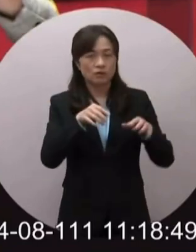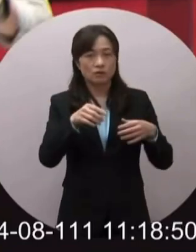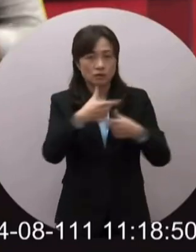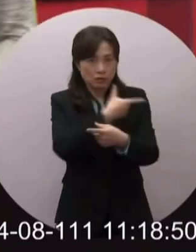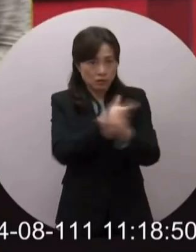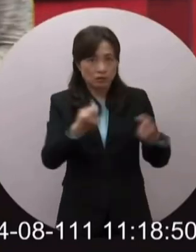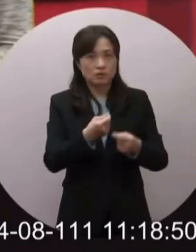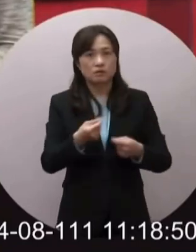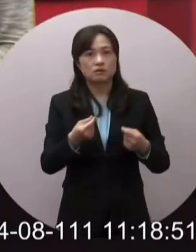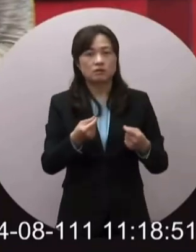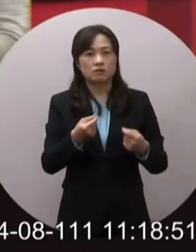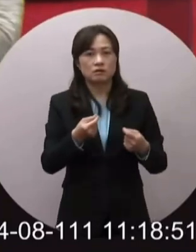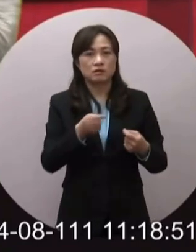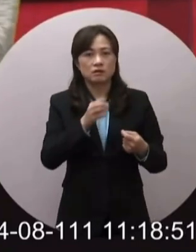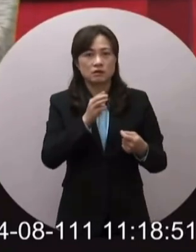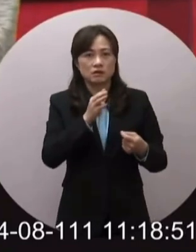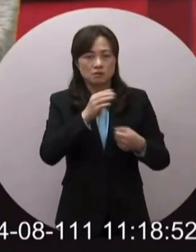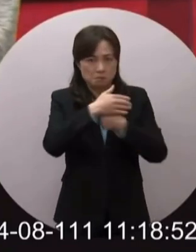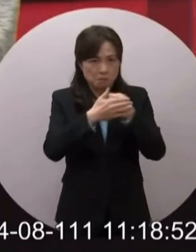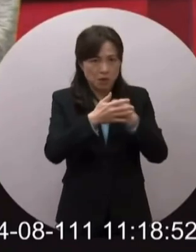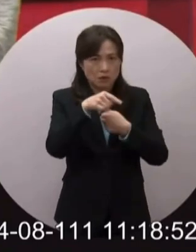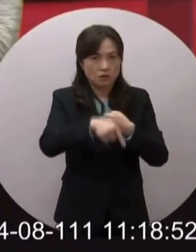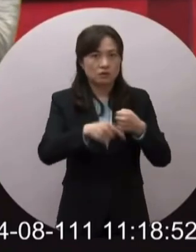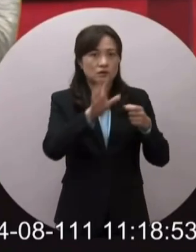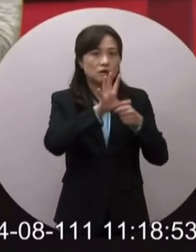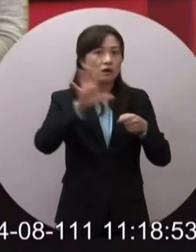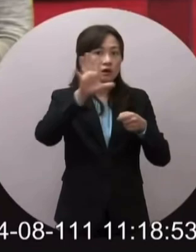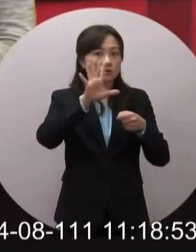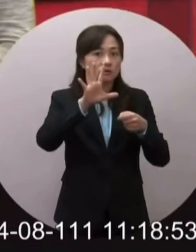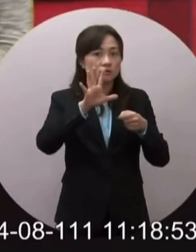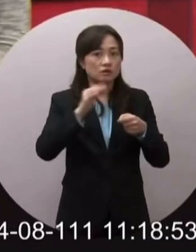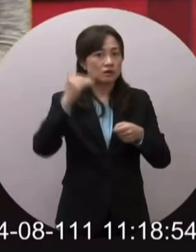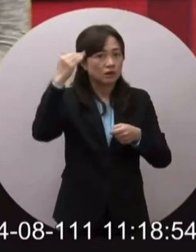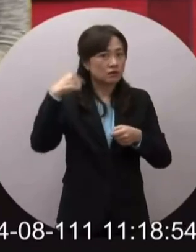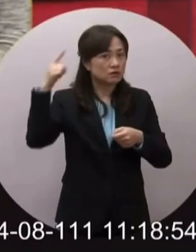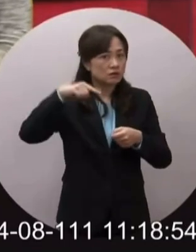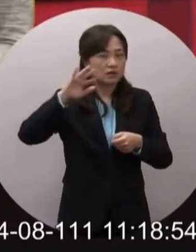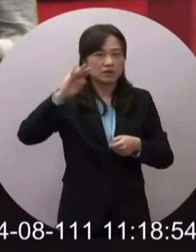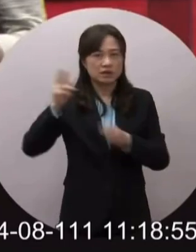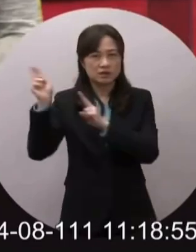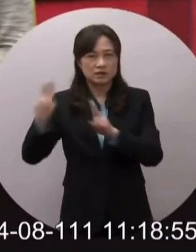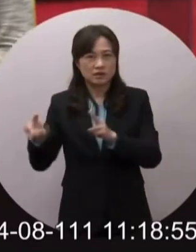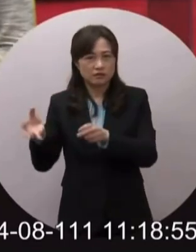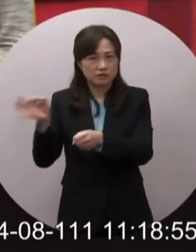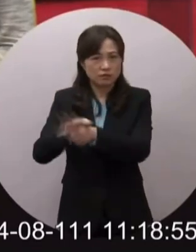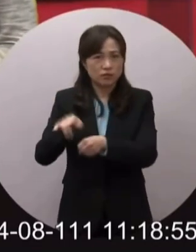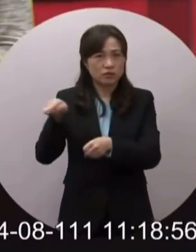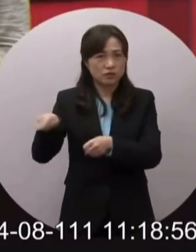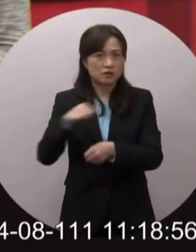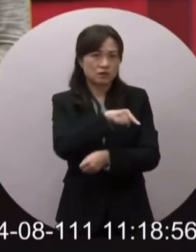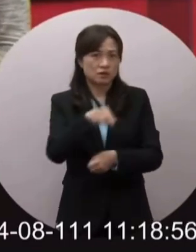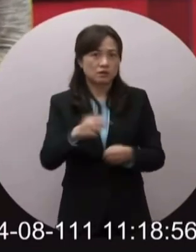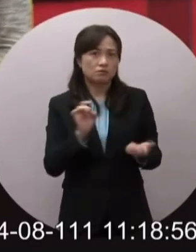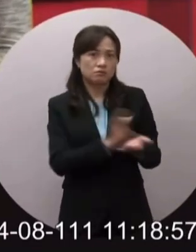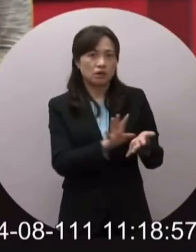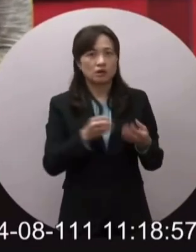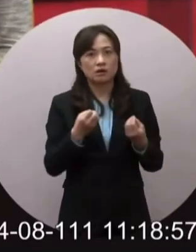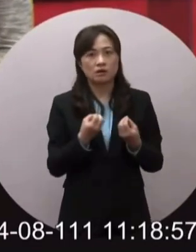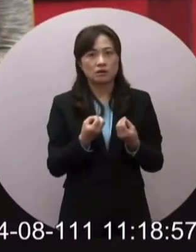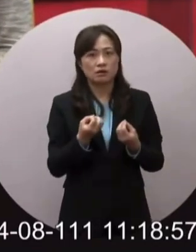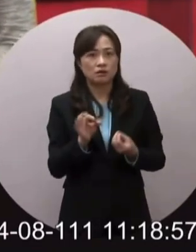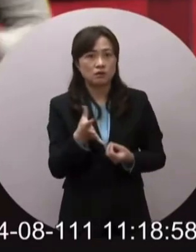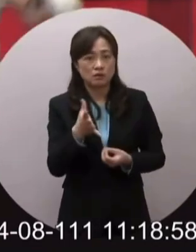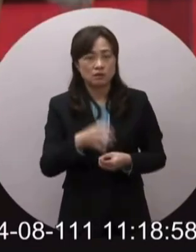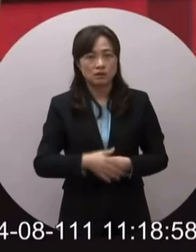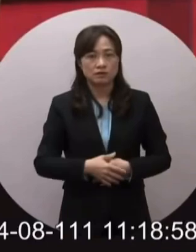包括高中职，但是在电费补贴又把高中职排除？为什么？院长会回答一下吗？ 我